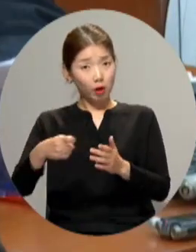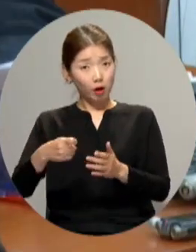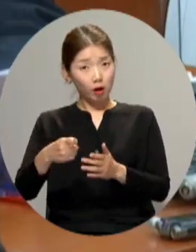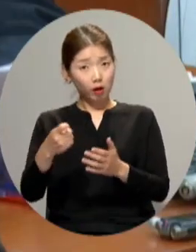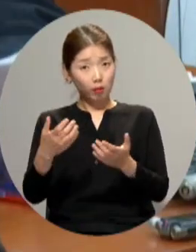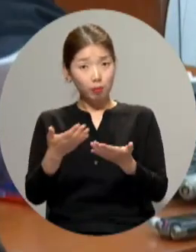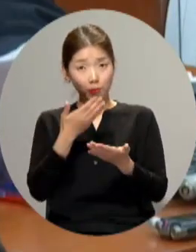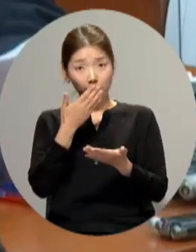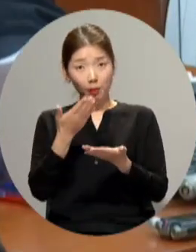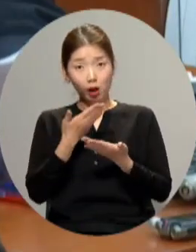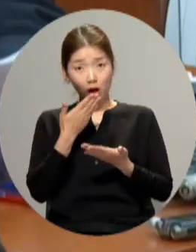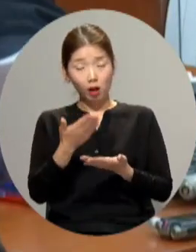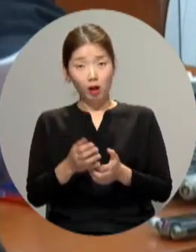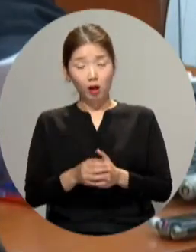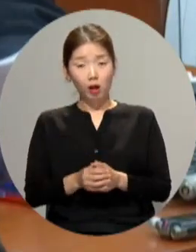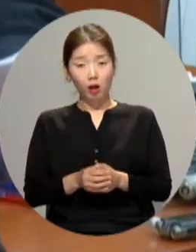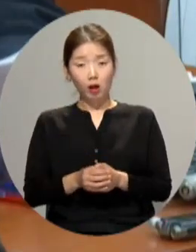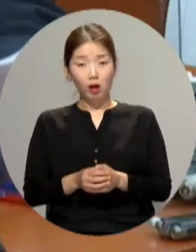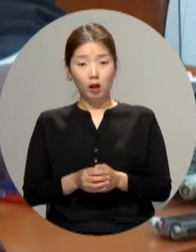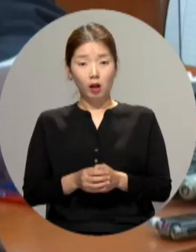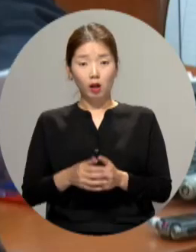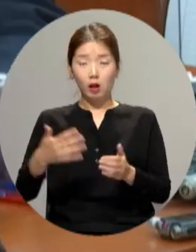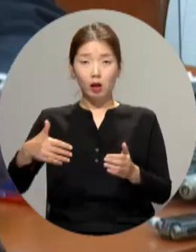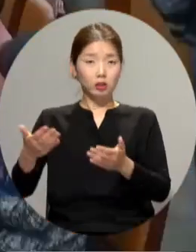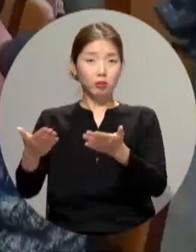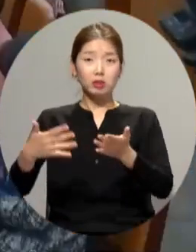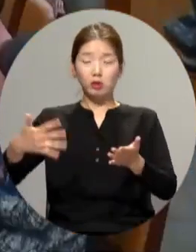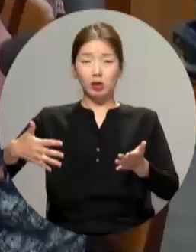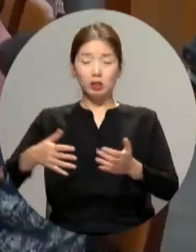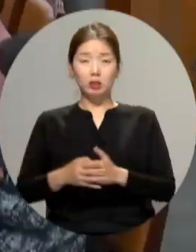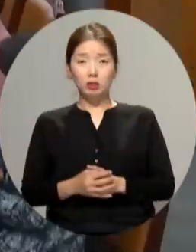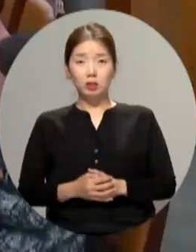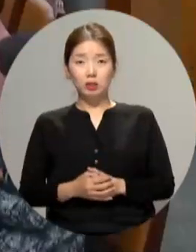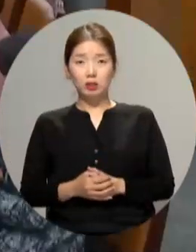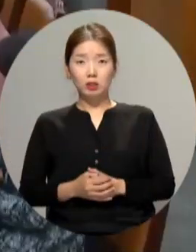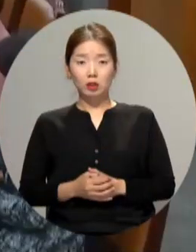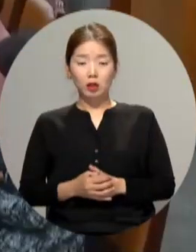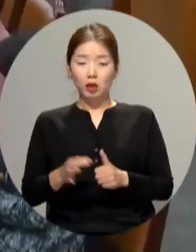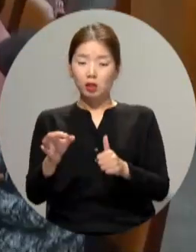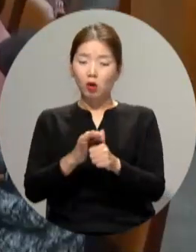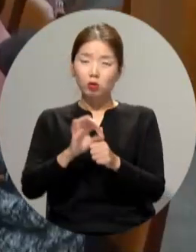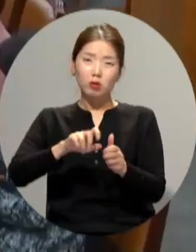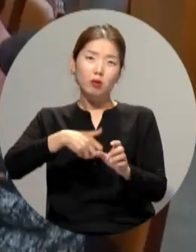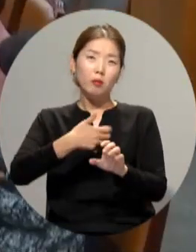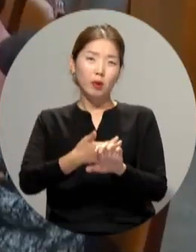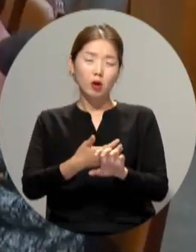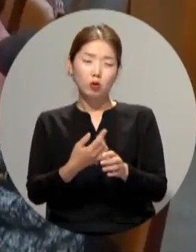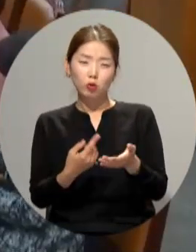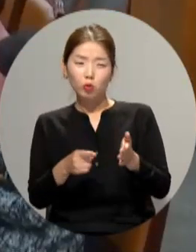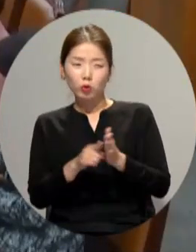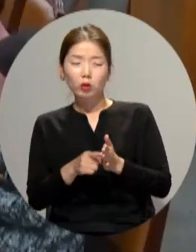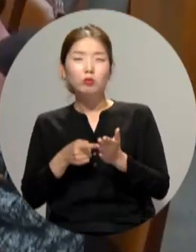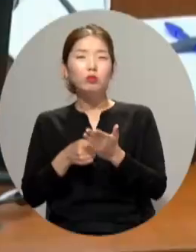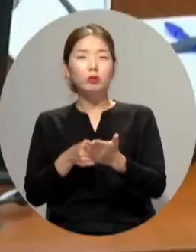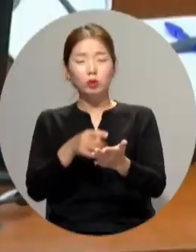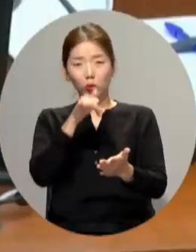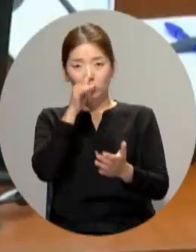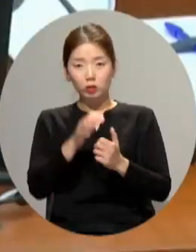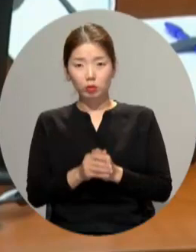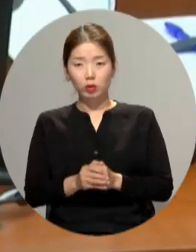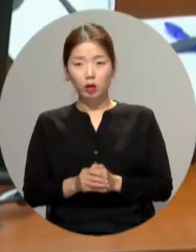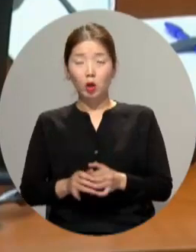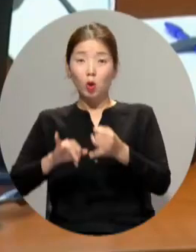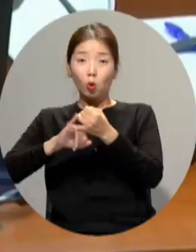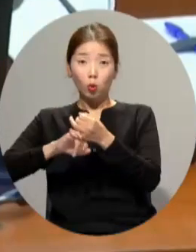정부로부터? 아직 받지는 못했고. 연금 개혁을 위한 질타와 주문도 이어졌습니다. 이번에는